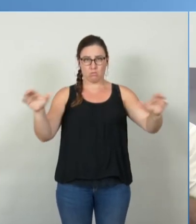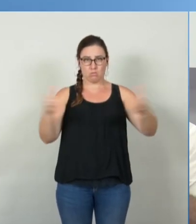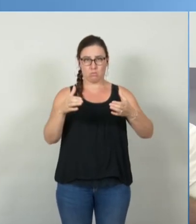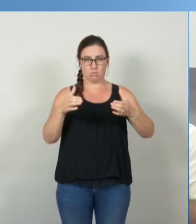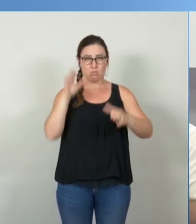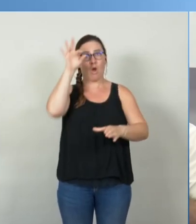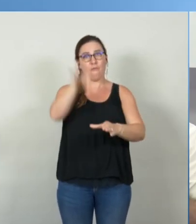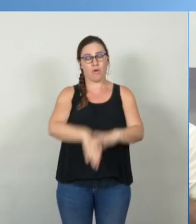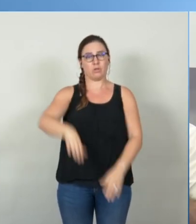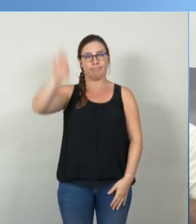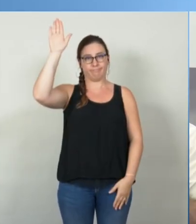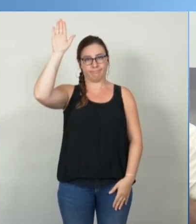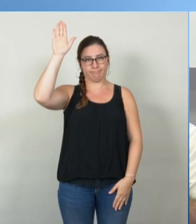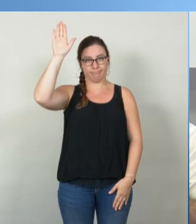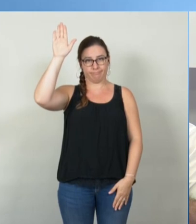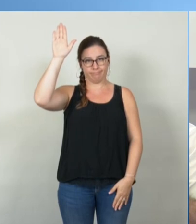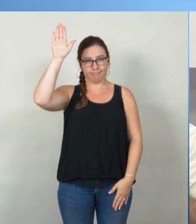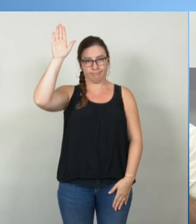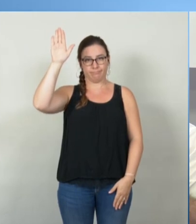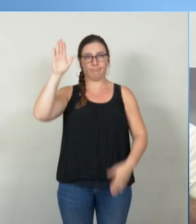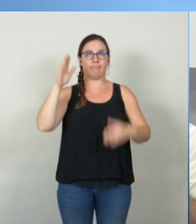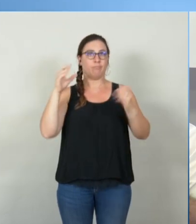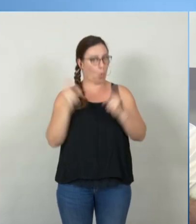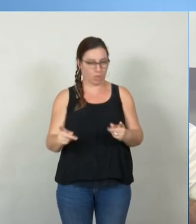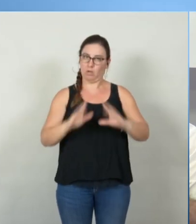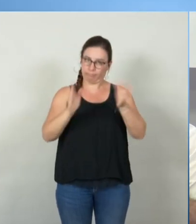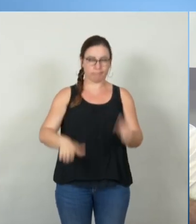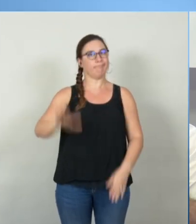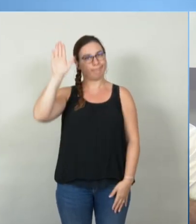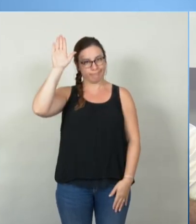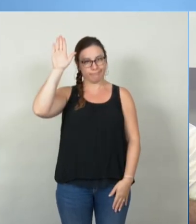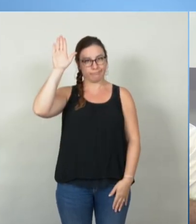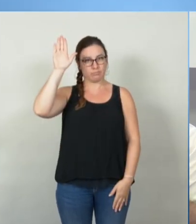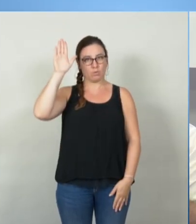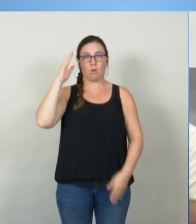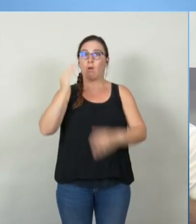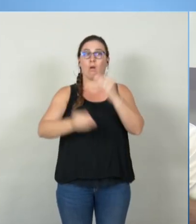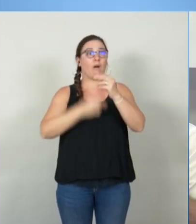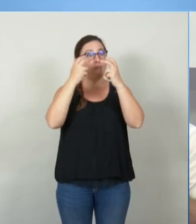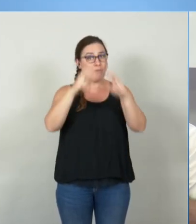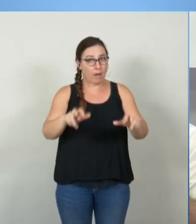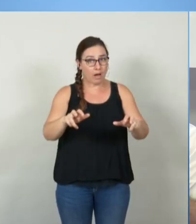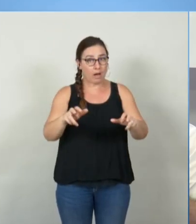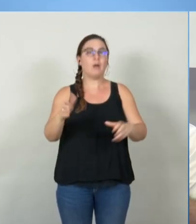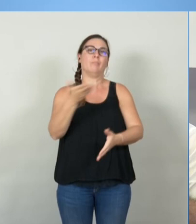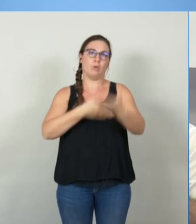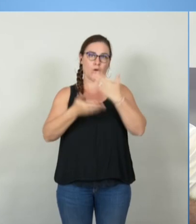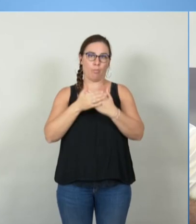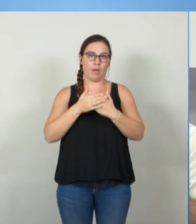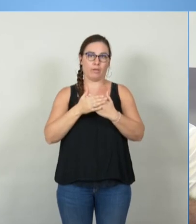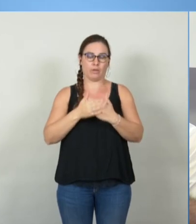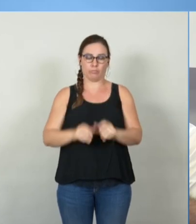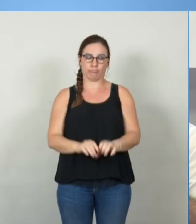vote à main levée nous ferons un vote à main levée et sinon on fera votre électronique